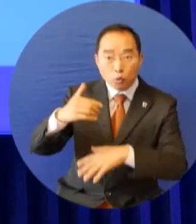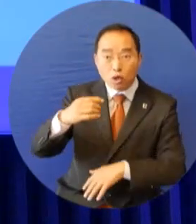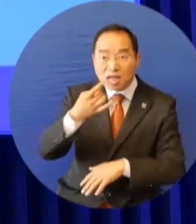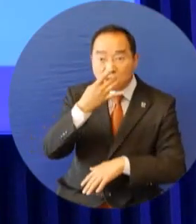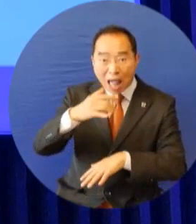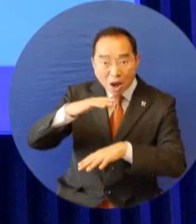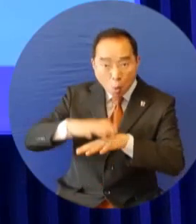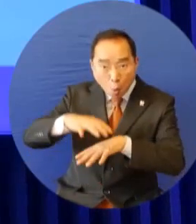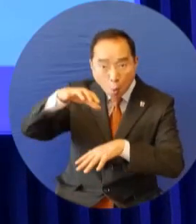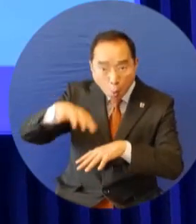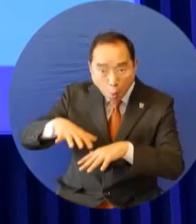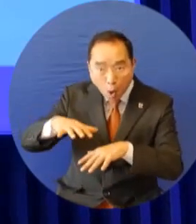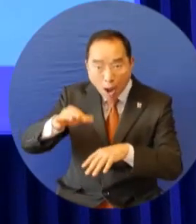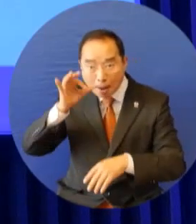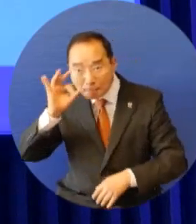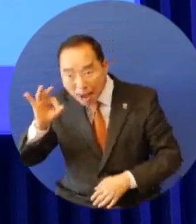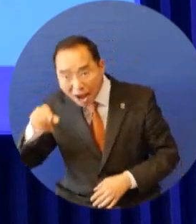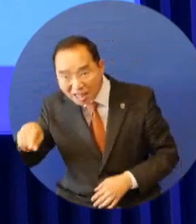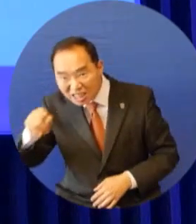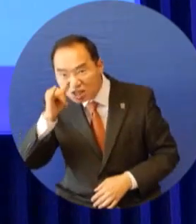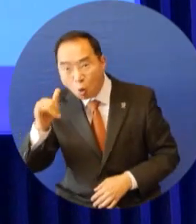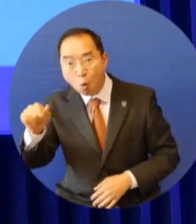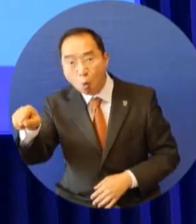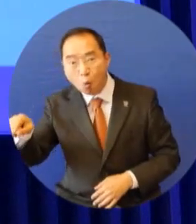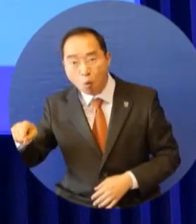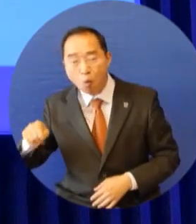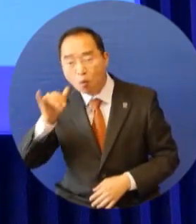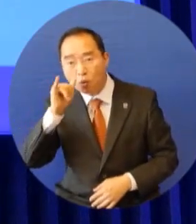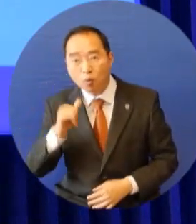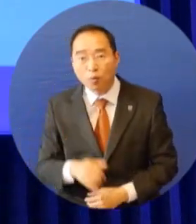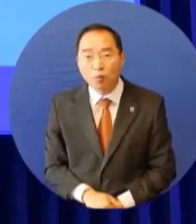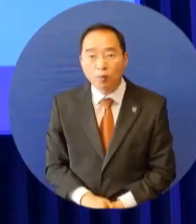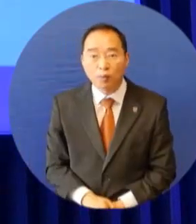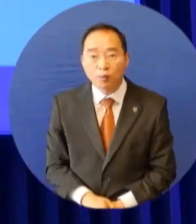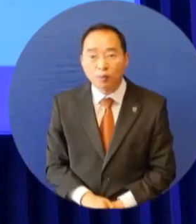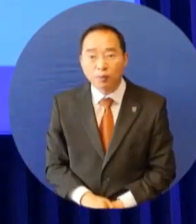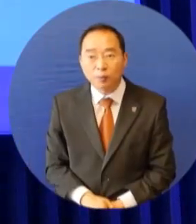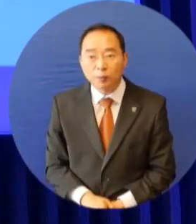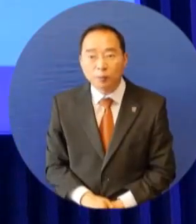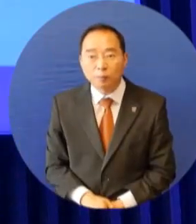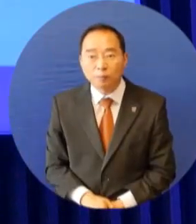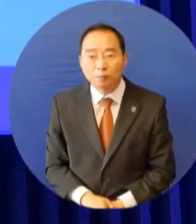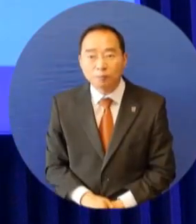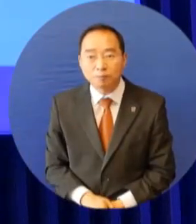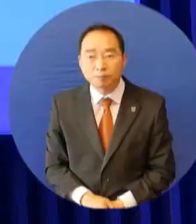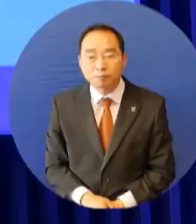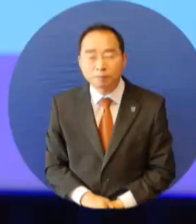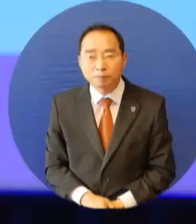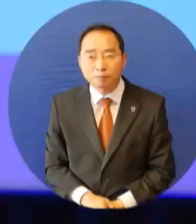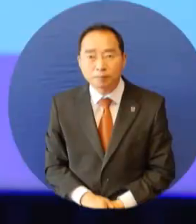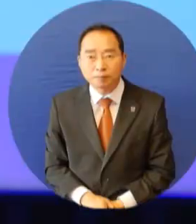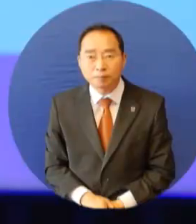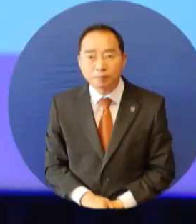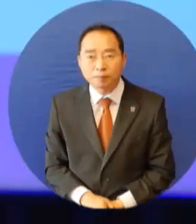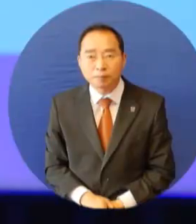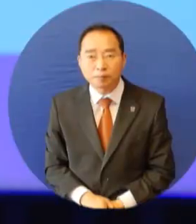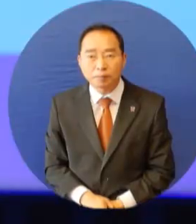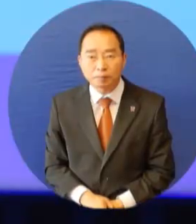들판, 논으로 나가야 돼. 논두렁이나 물 흐르는 데로 보면은 지천에 널려 있습니다. 그냥.